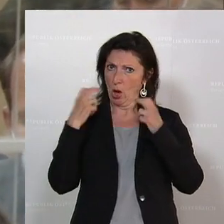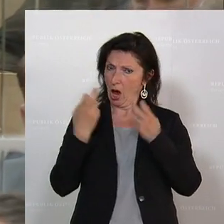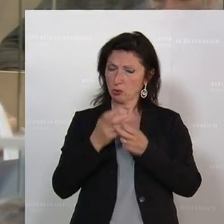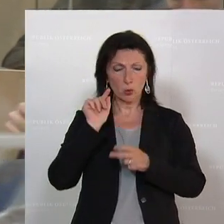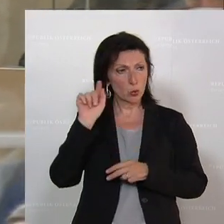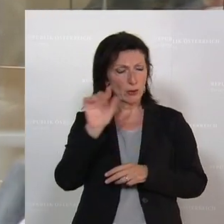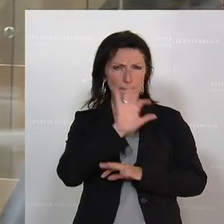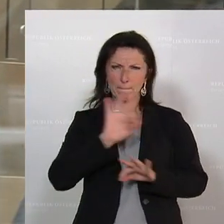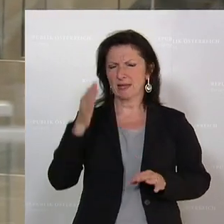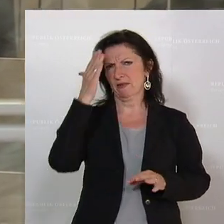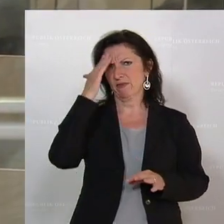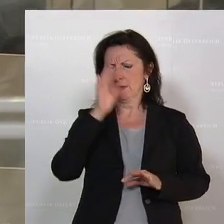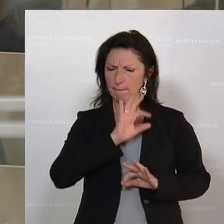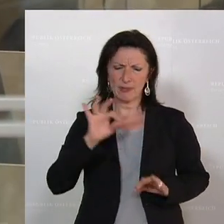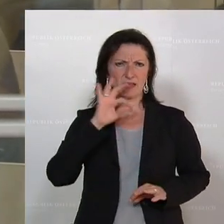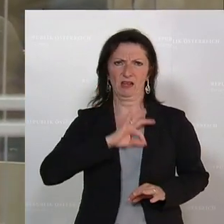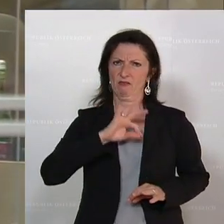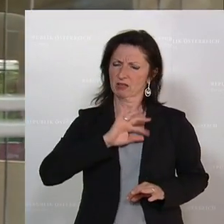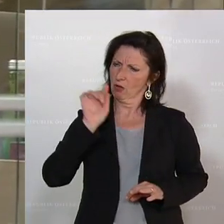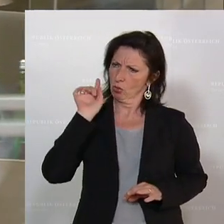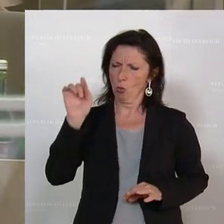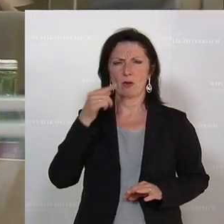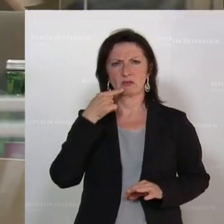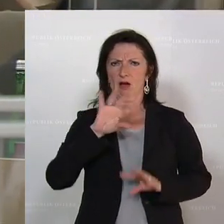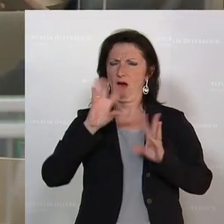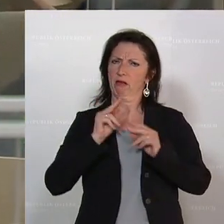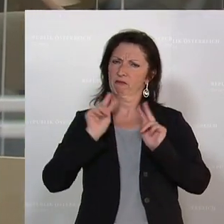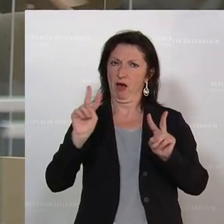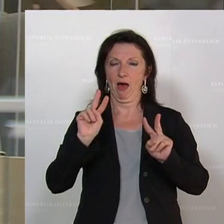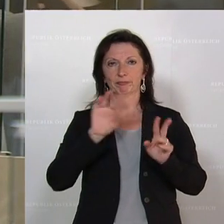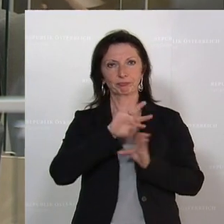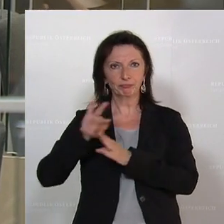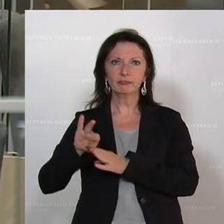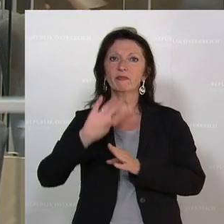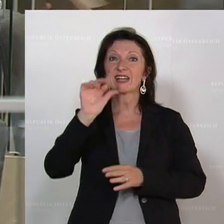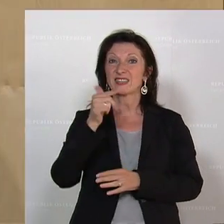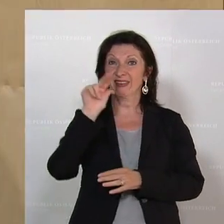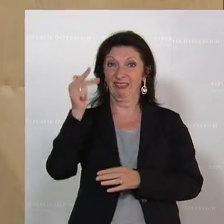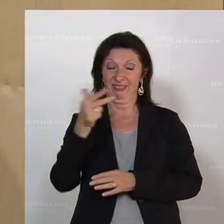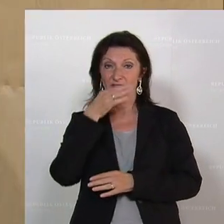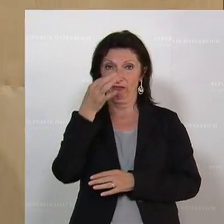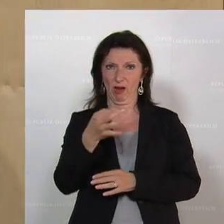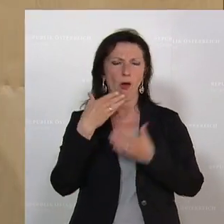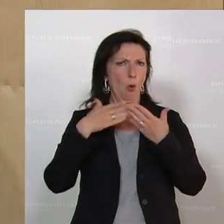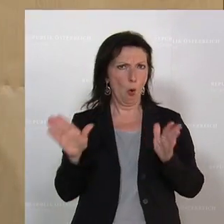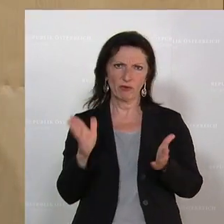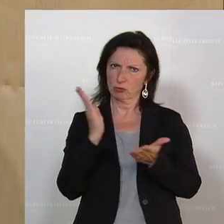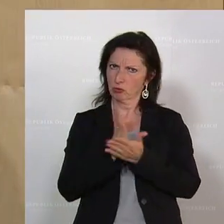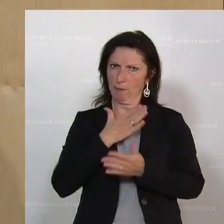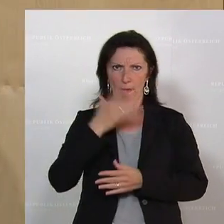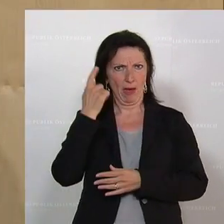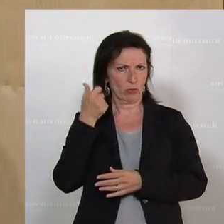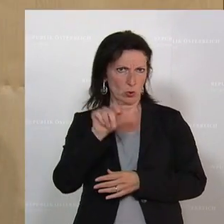Wissen und Gewissen die Wahrheit gesagt. Zu Frage 2 und 3. Ich habe dazu schon öffentlich Stellung genommen und